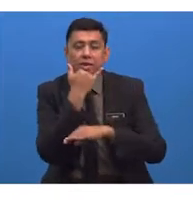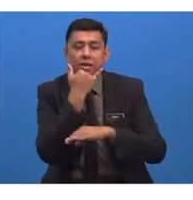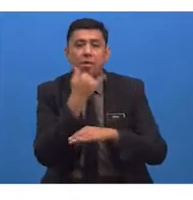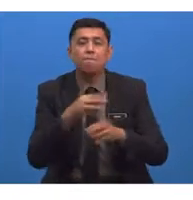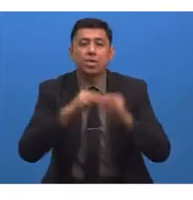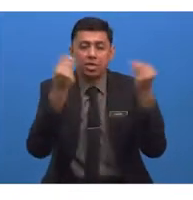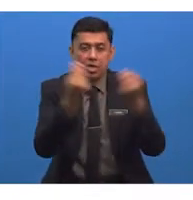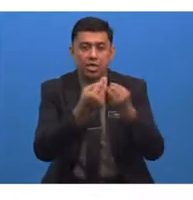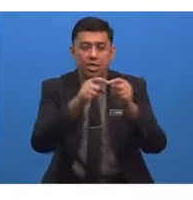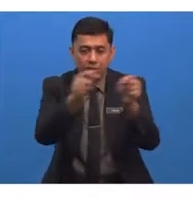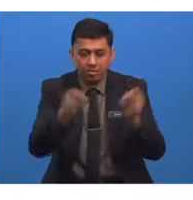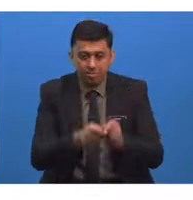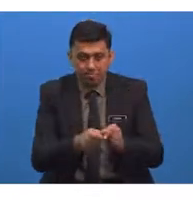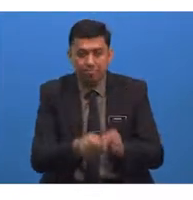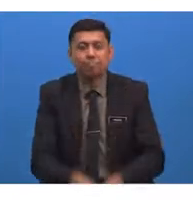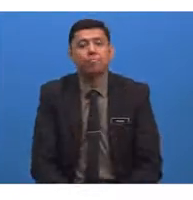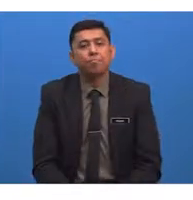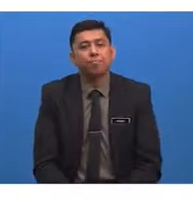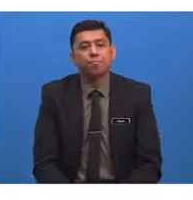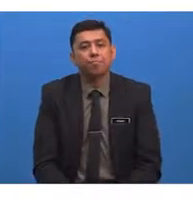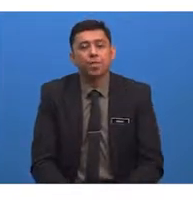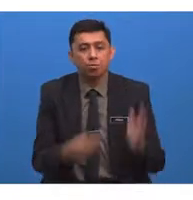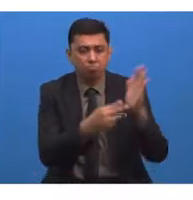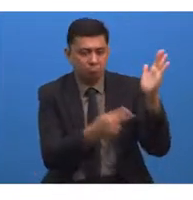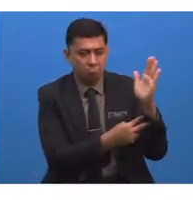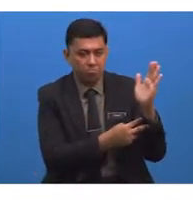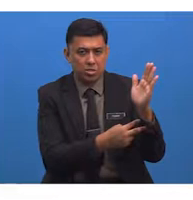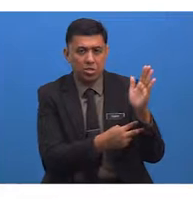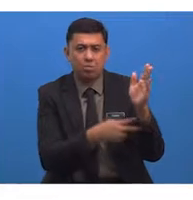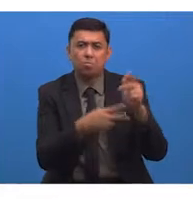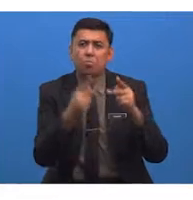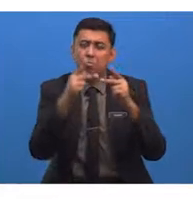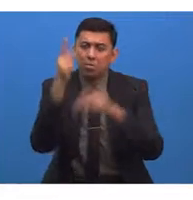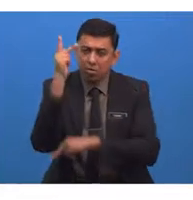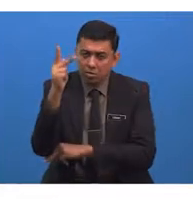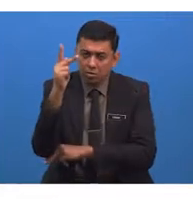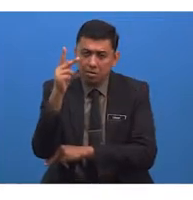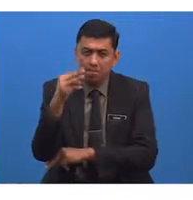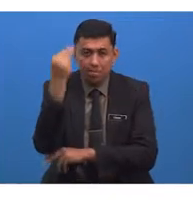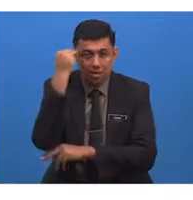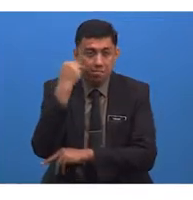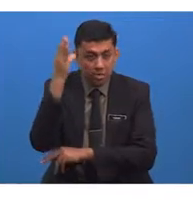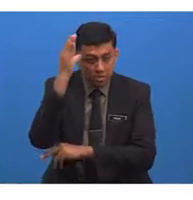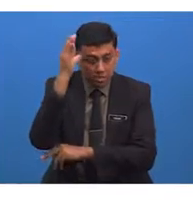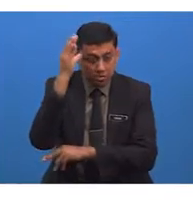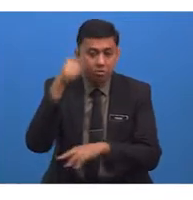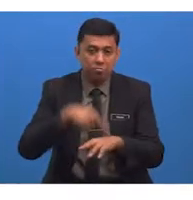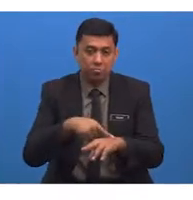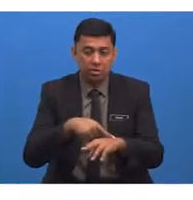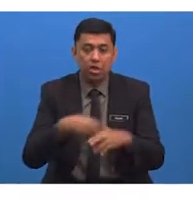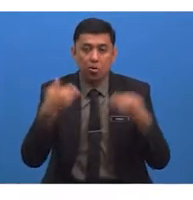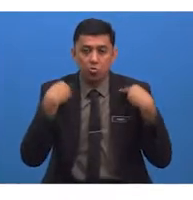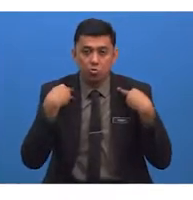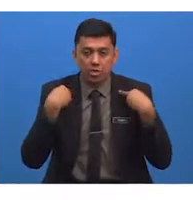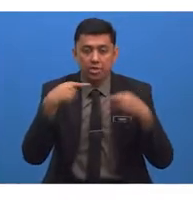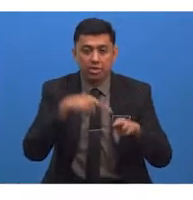tempatan. Bagi mengukuhkan lagi sistem perundangan Sarawak, Mahkamah Cina diwujudkan pada tahun 1911 di